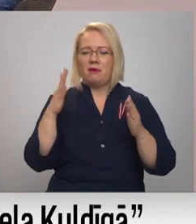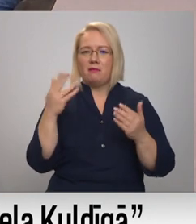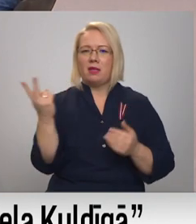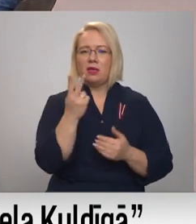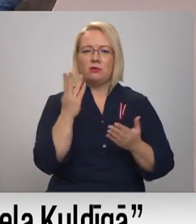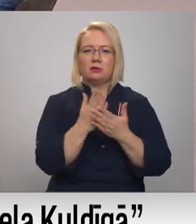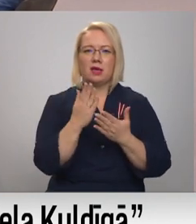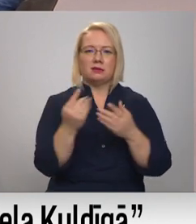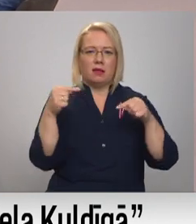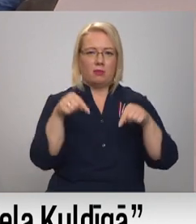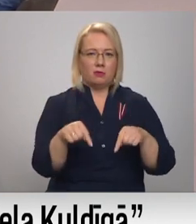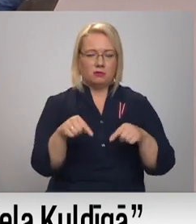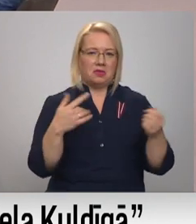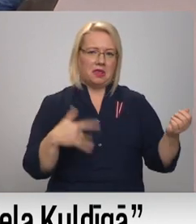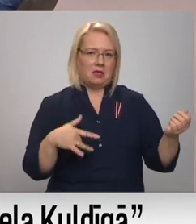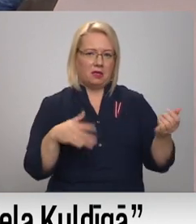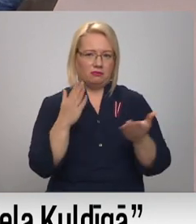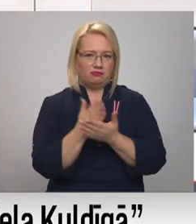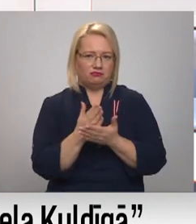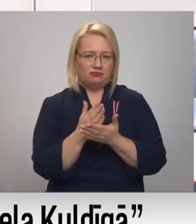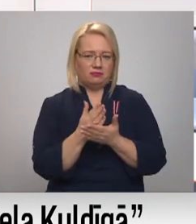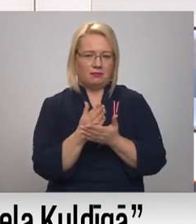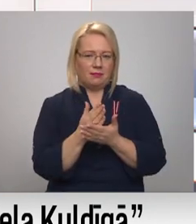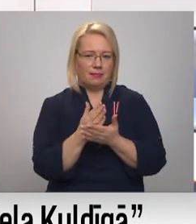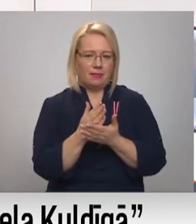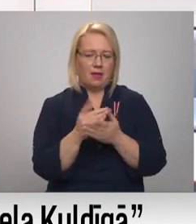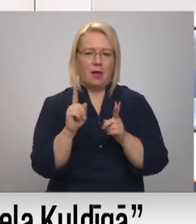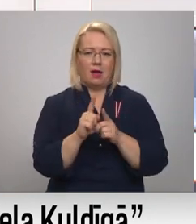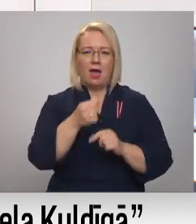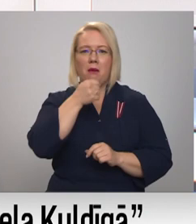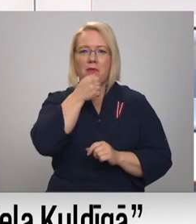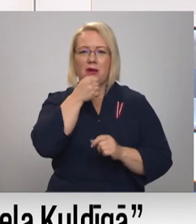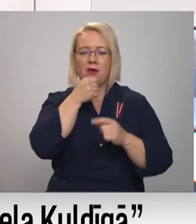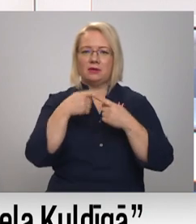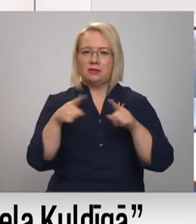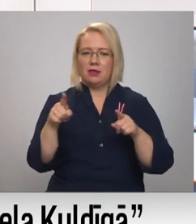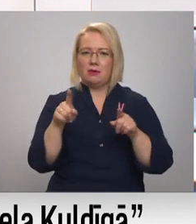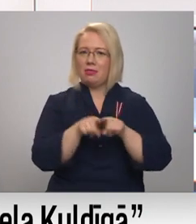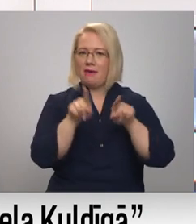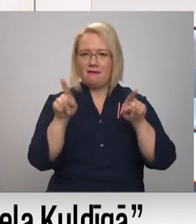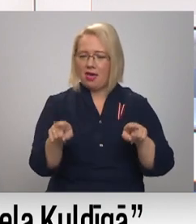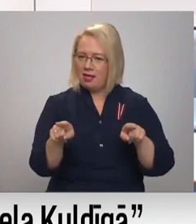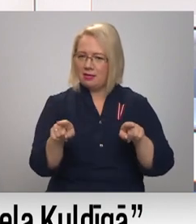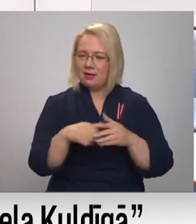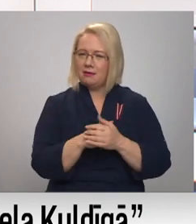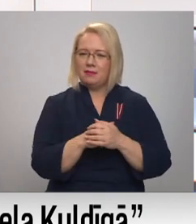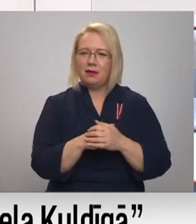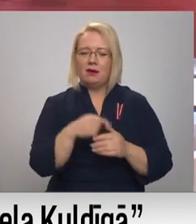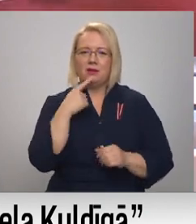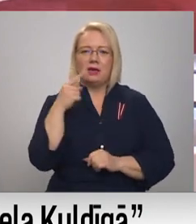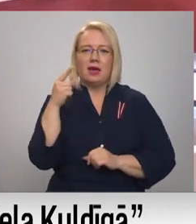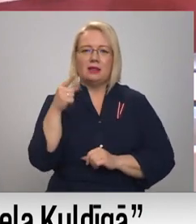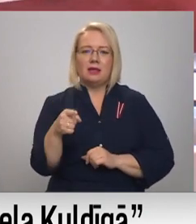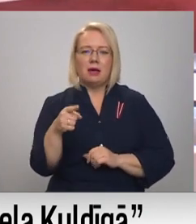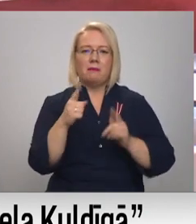pie mums ar ģitāru. Jā. Ar vienu citu īpašu mikrofonu, nevelti. Jā. Nu, tad... Un ar šitiem te